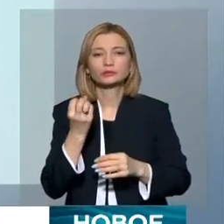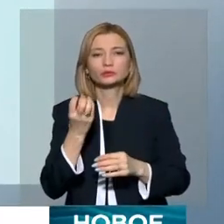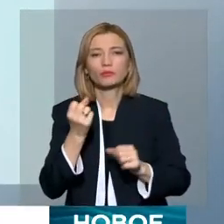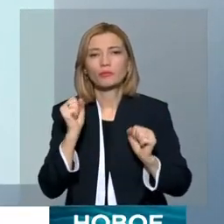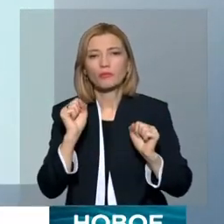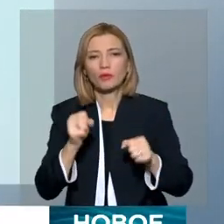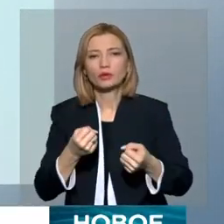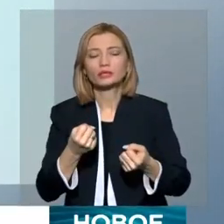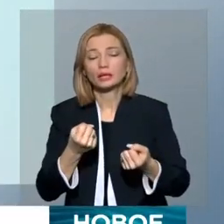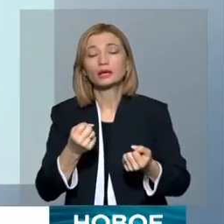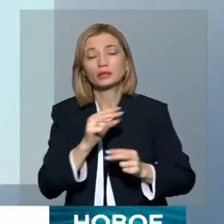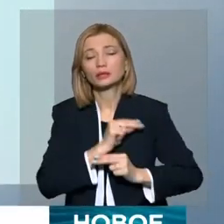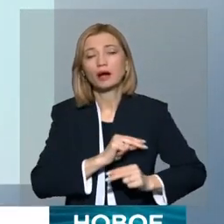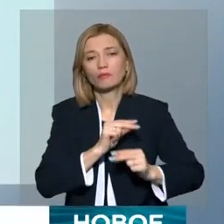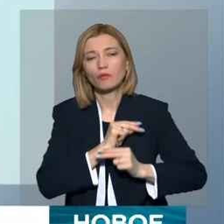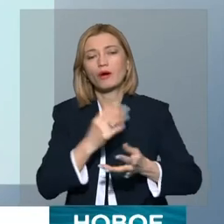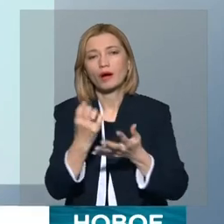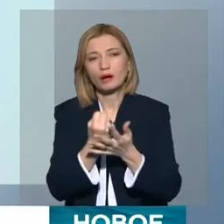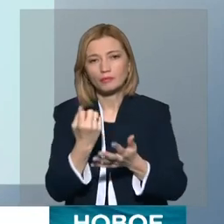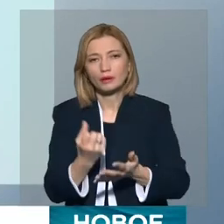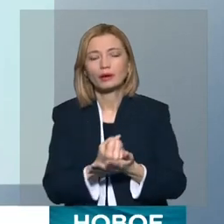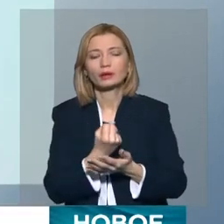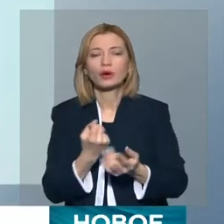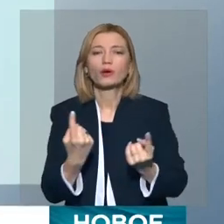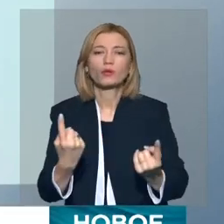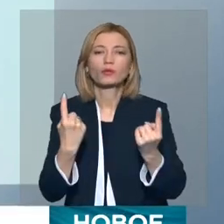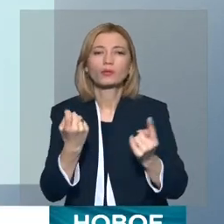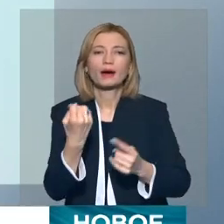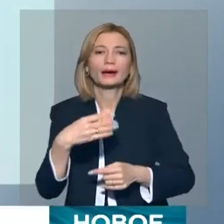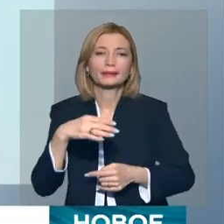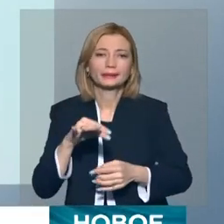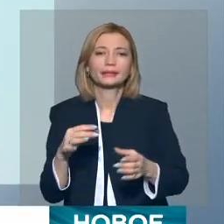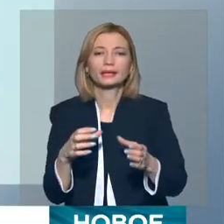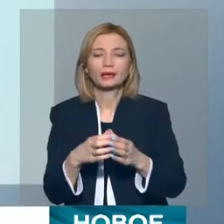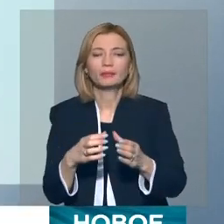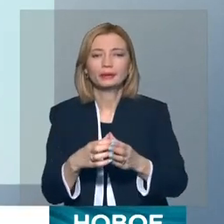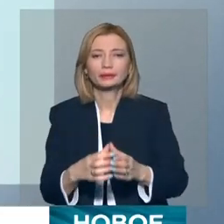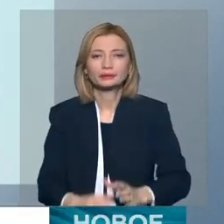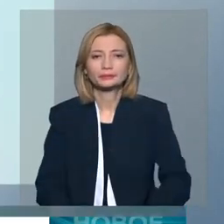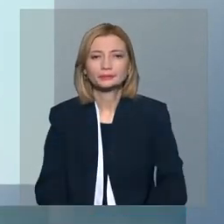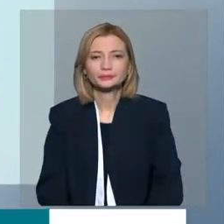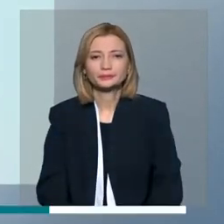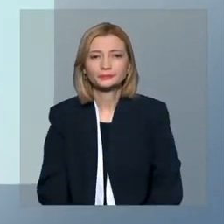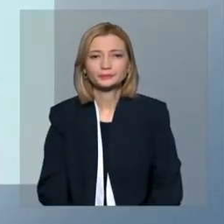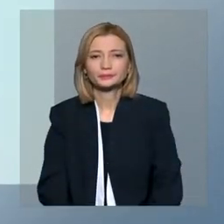также можно найти и на ярмарке вакансий работу в крупных IT-компаниях.